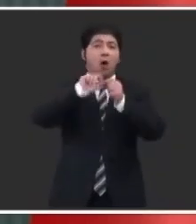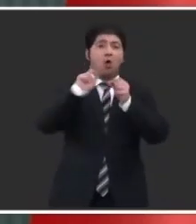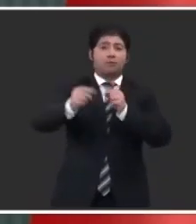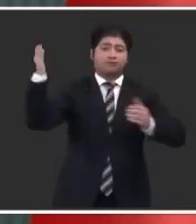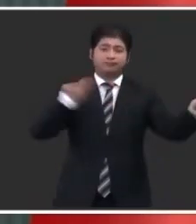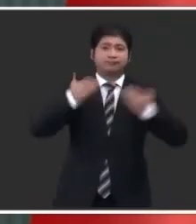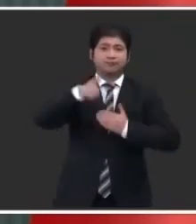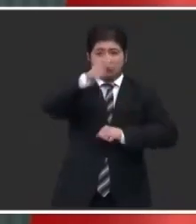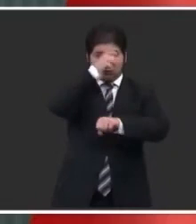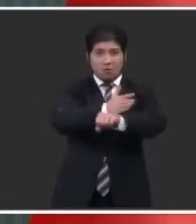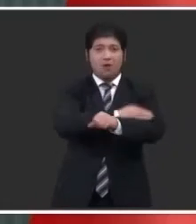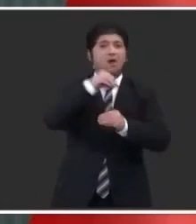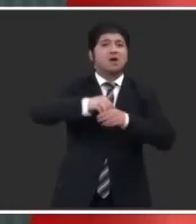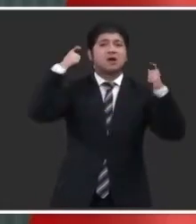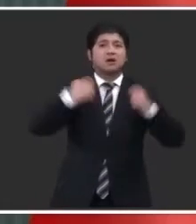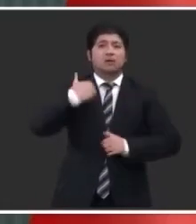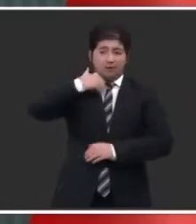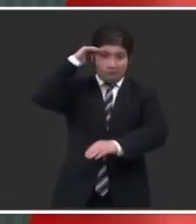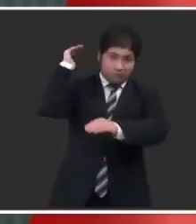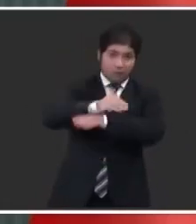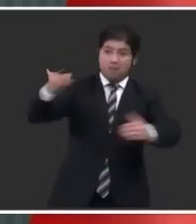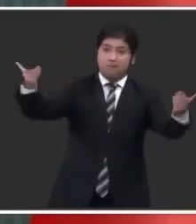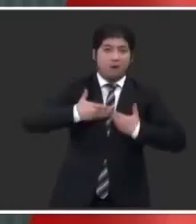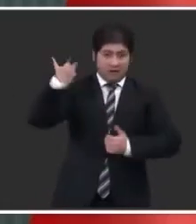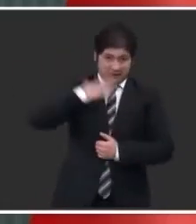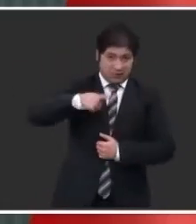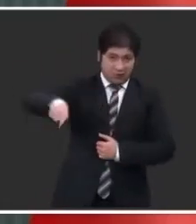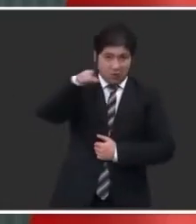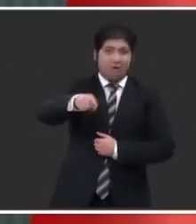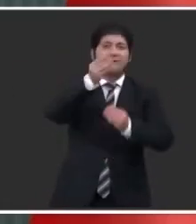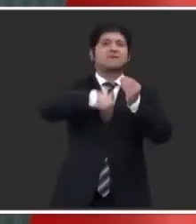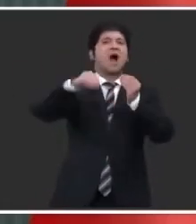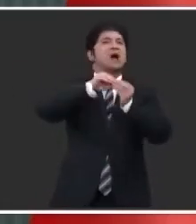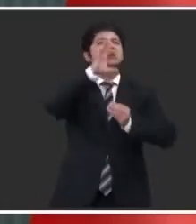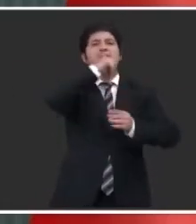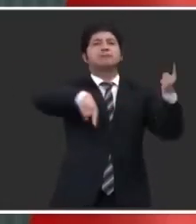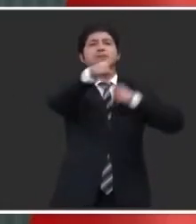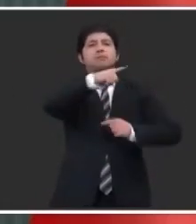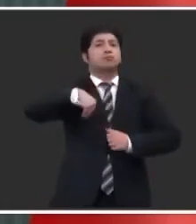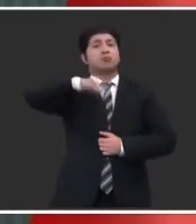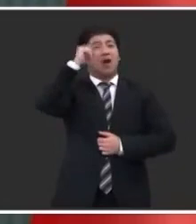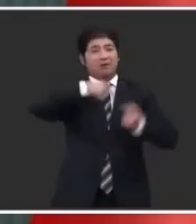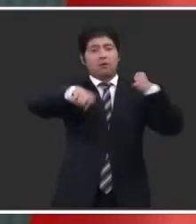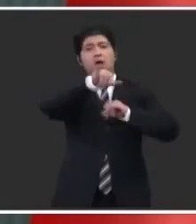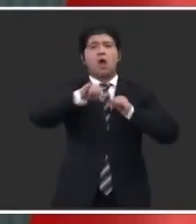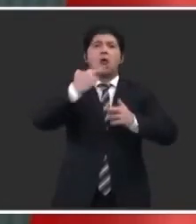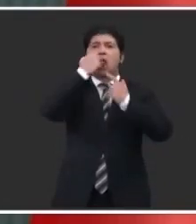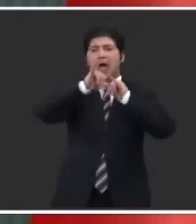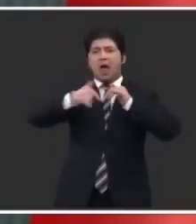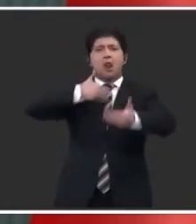tuzaklarla ülkemize diz çöktürülmeye çalışılırken faiz lobilerinin ağzıyla konuşuyorlardı